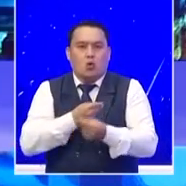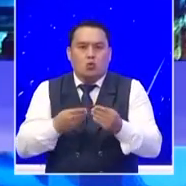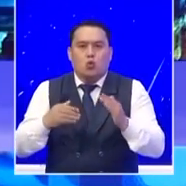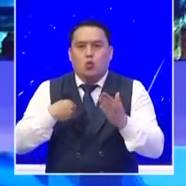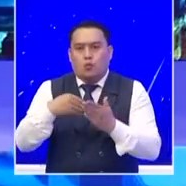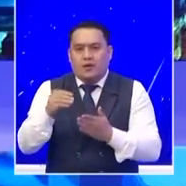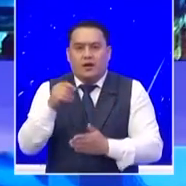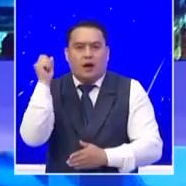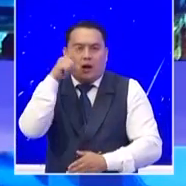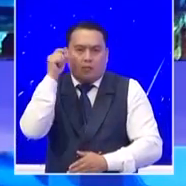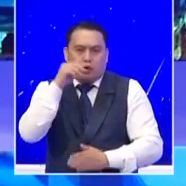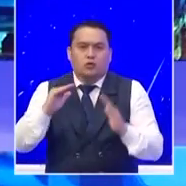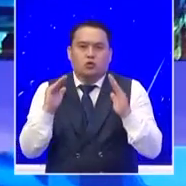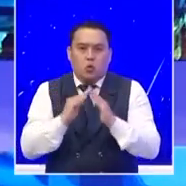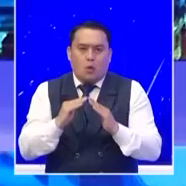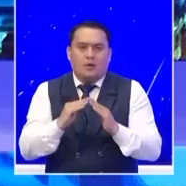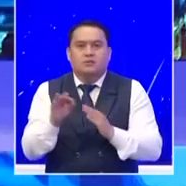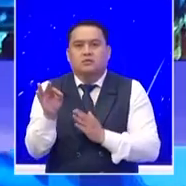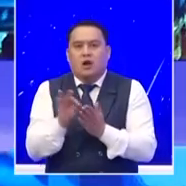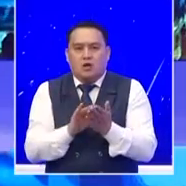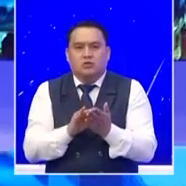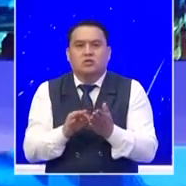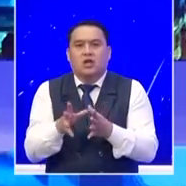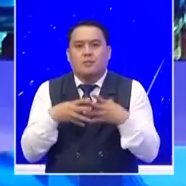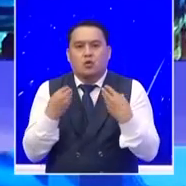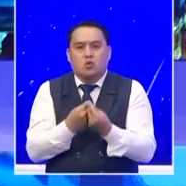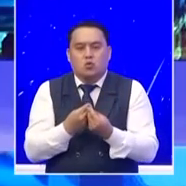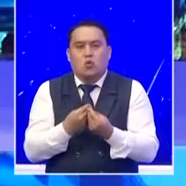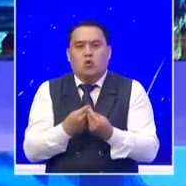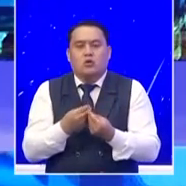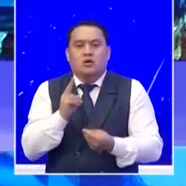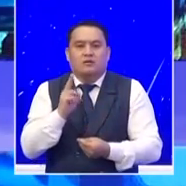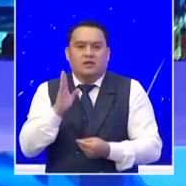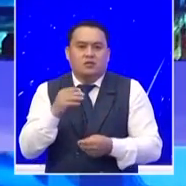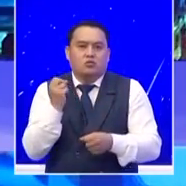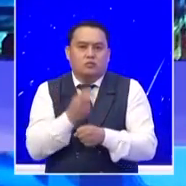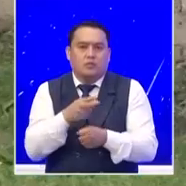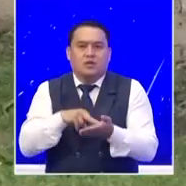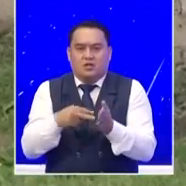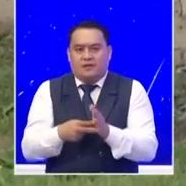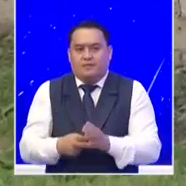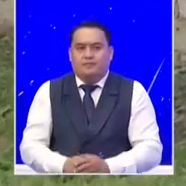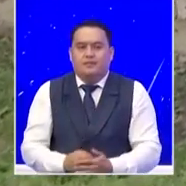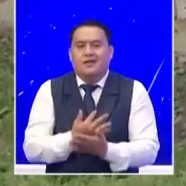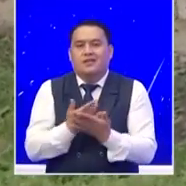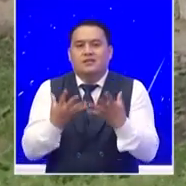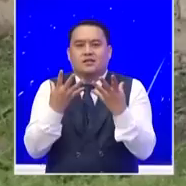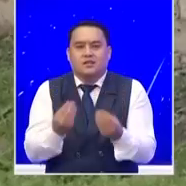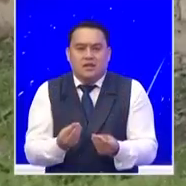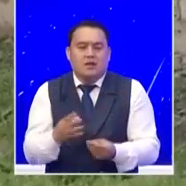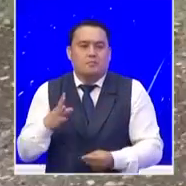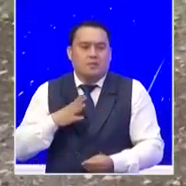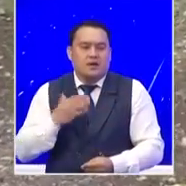в селе Карабулак. И это было своевременно. Семью собирались выселять из съемного жилья. Еще несколько дней семье